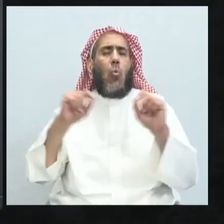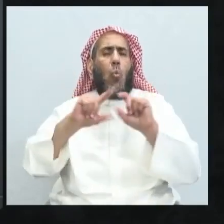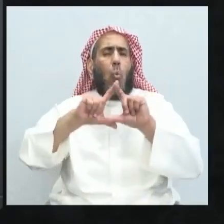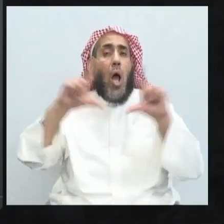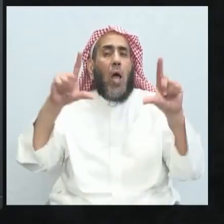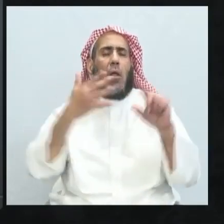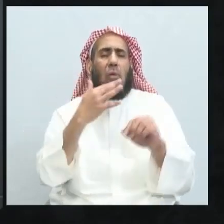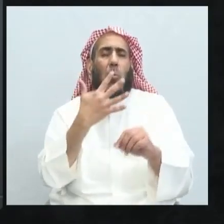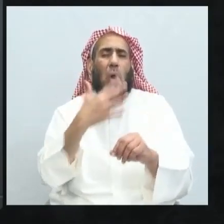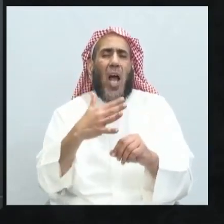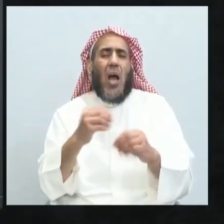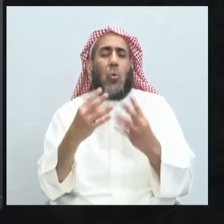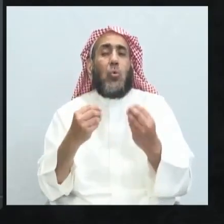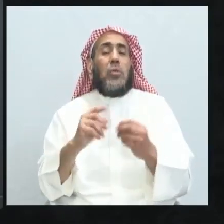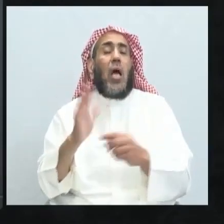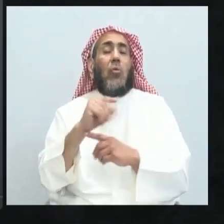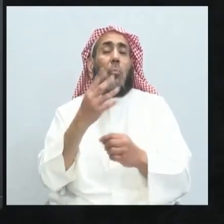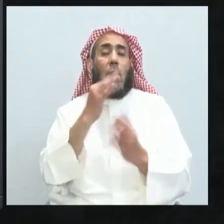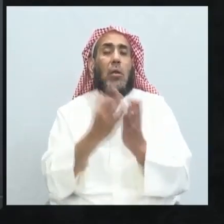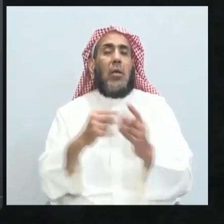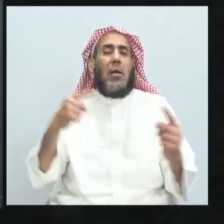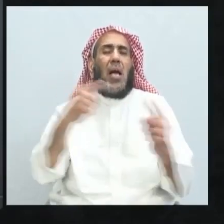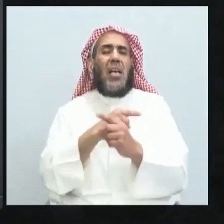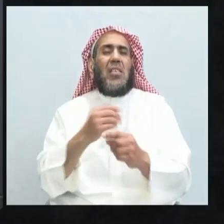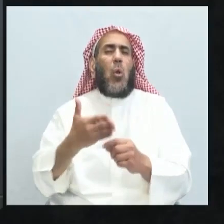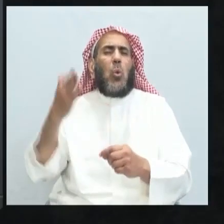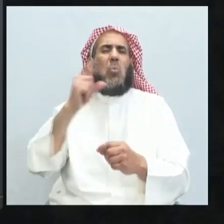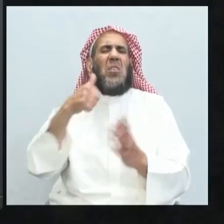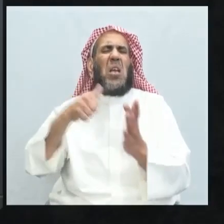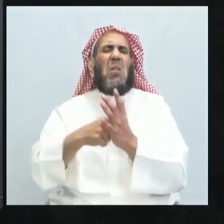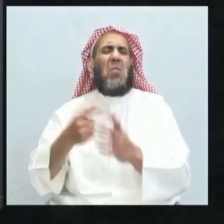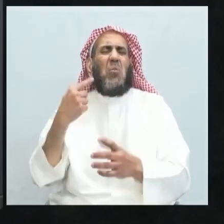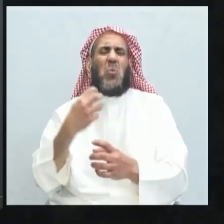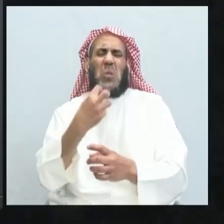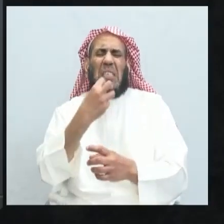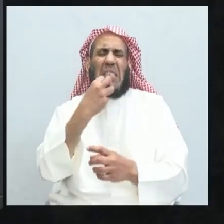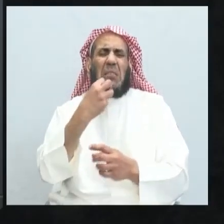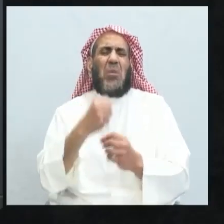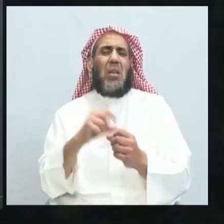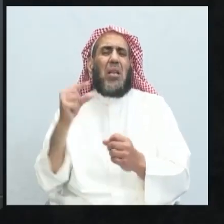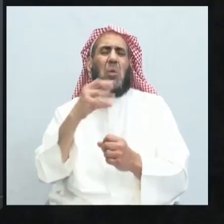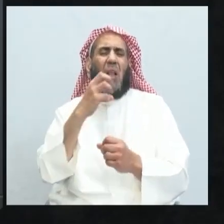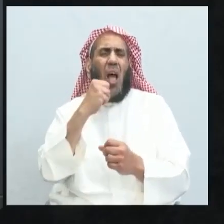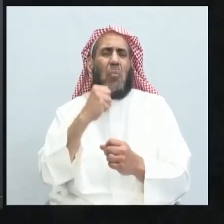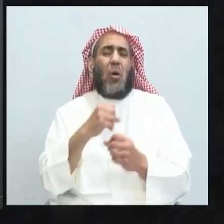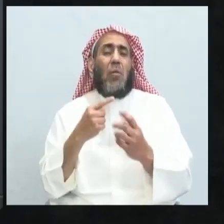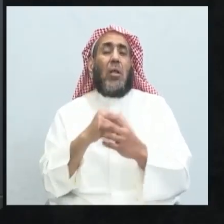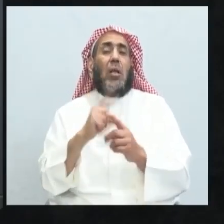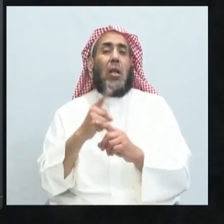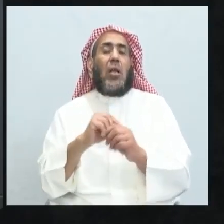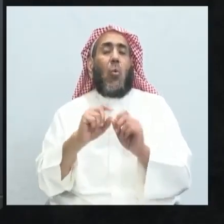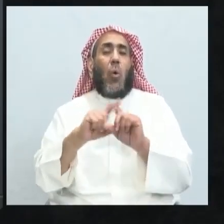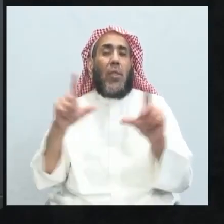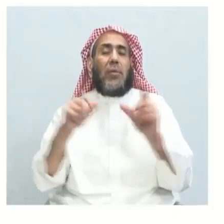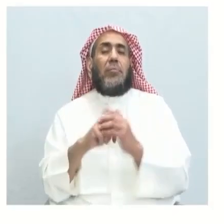الفاظه اكثر رقه وسهوله تاثرهم بالقران الكريم بعكس الخطب الجاهليه فيها شيء من من بعض الكلمات الغامضه والالفاظ الغامضه لكنها هي